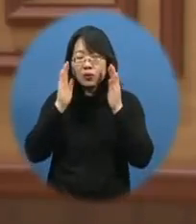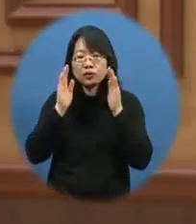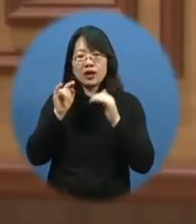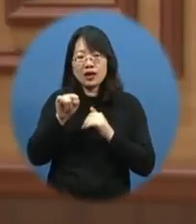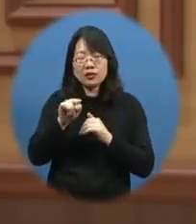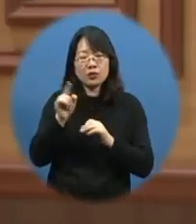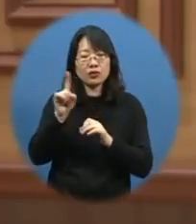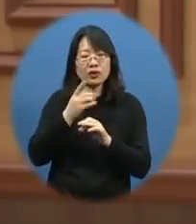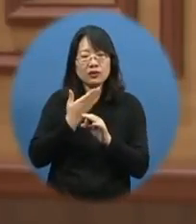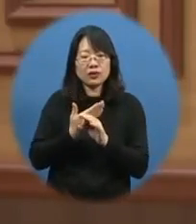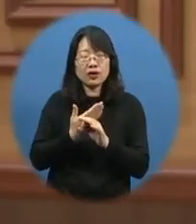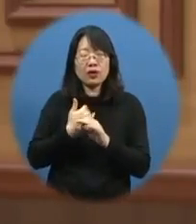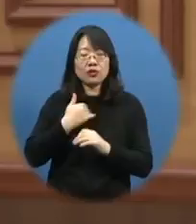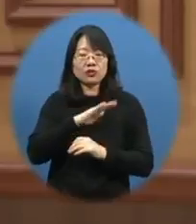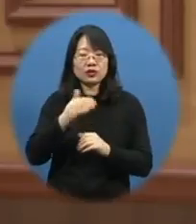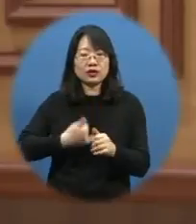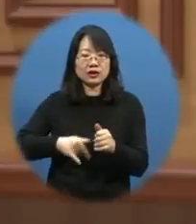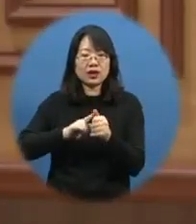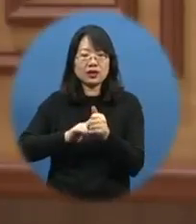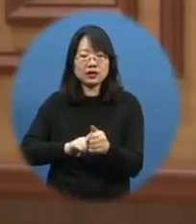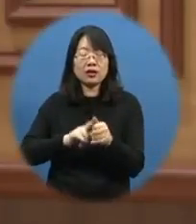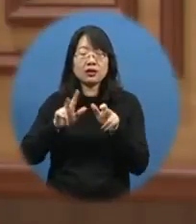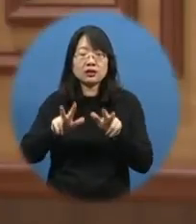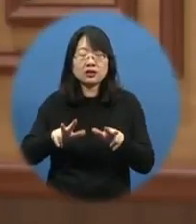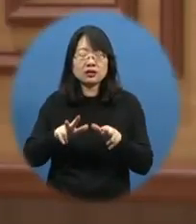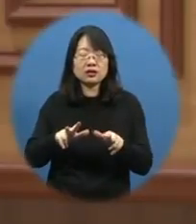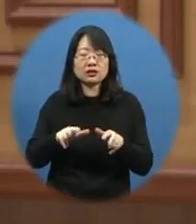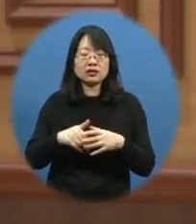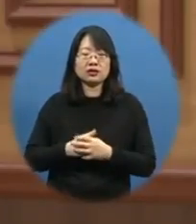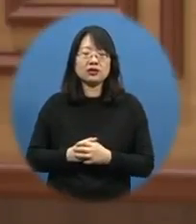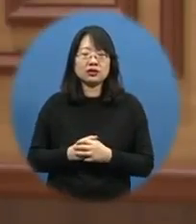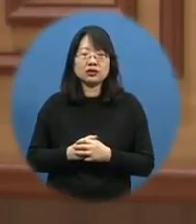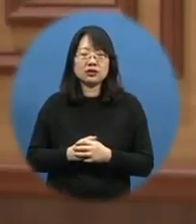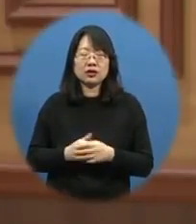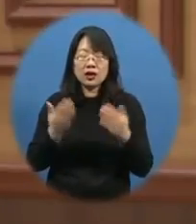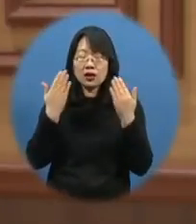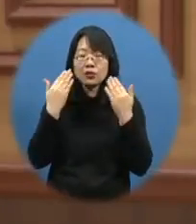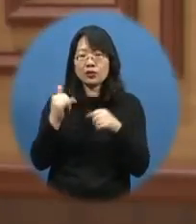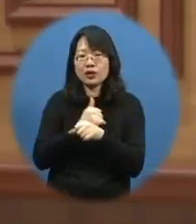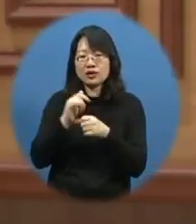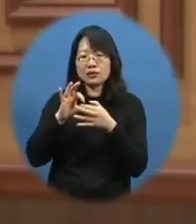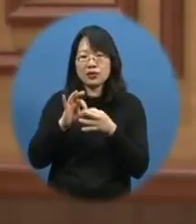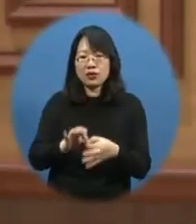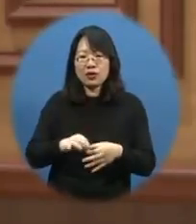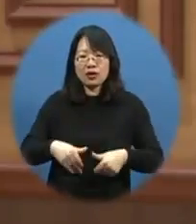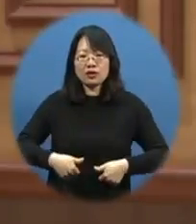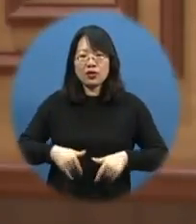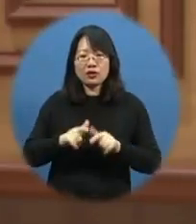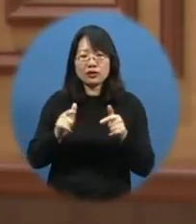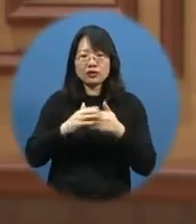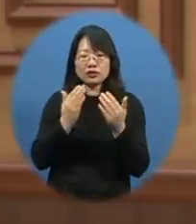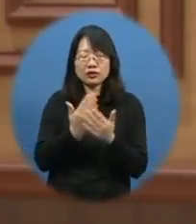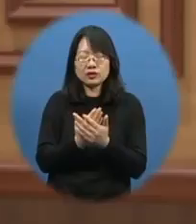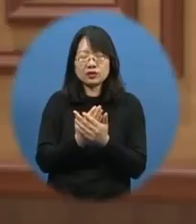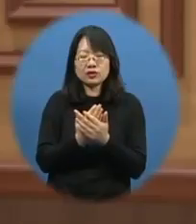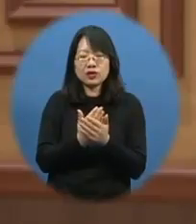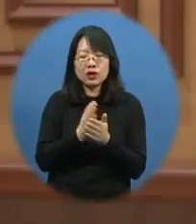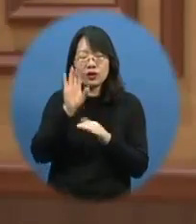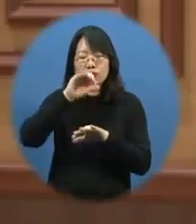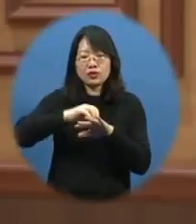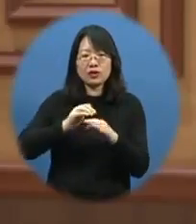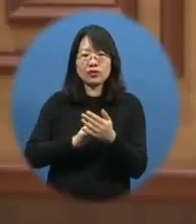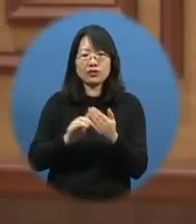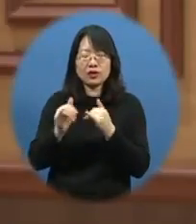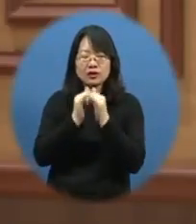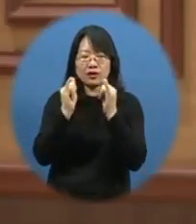공부란 건 뭐냐. 우리 아이들이 지금 학교를 다니면서 필요한 것들을 닦아가지고